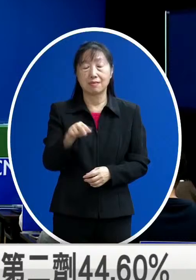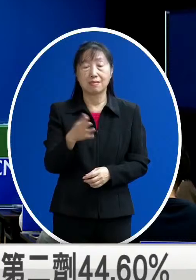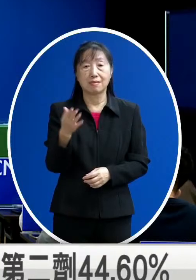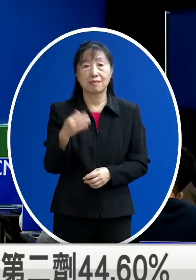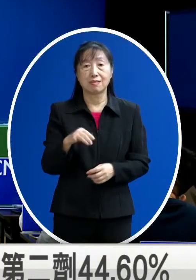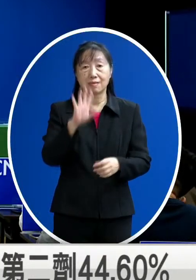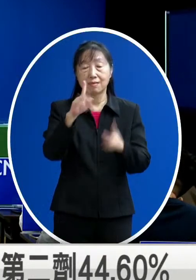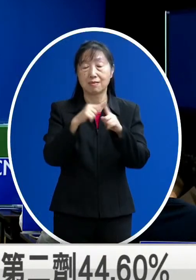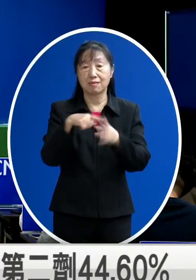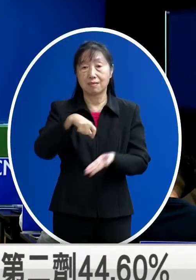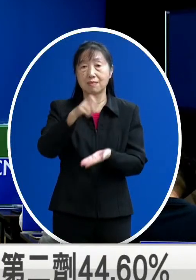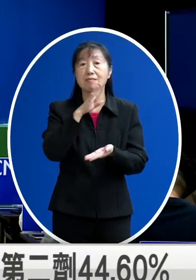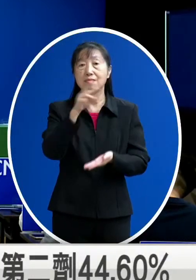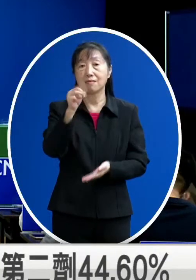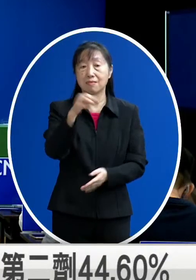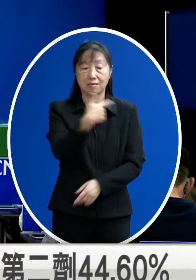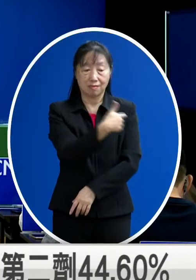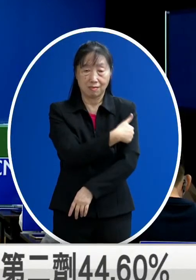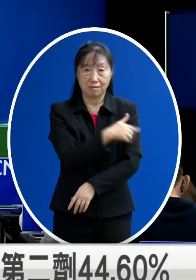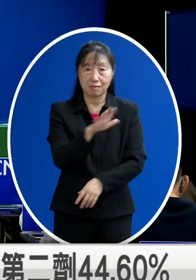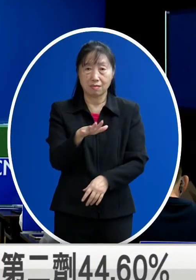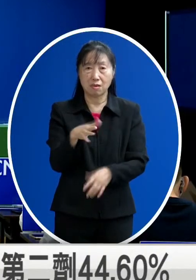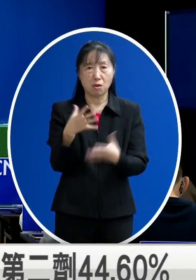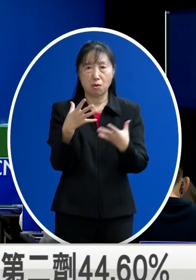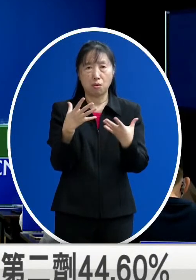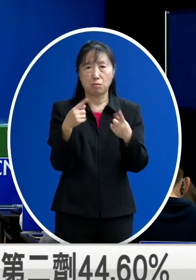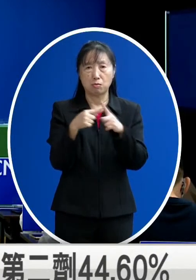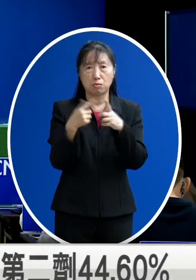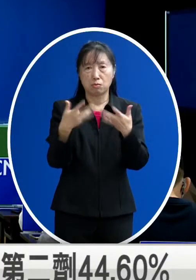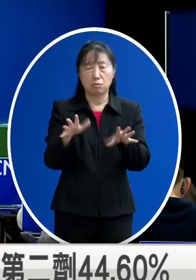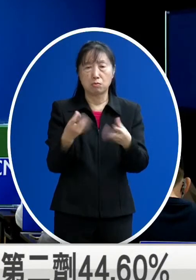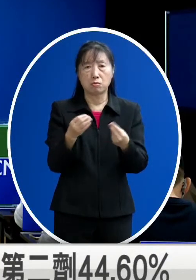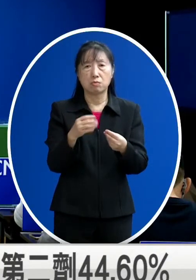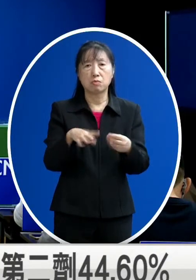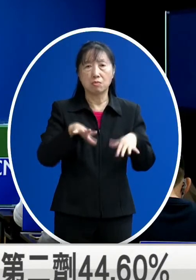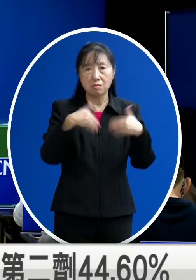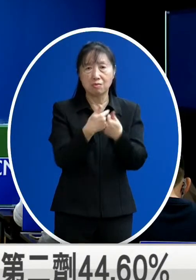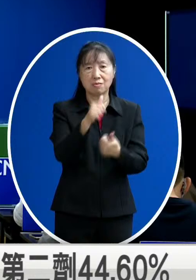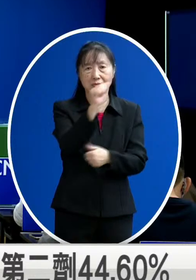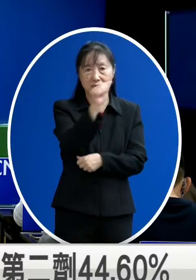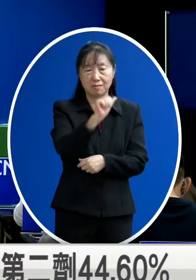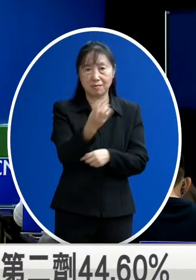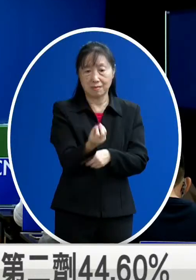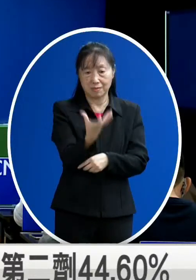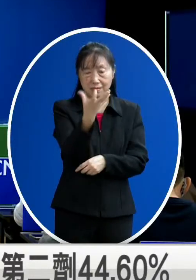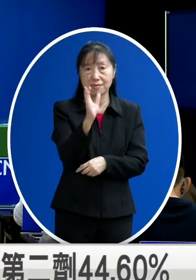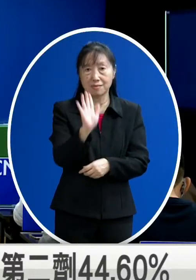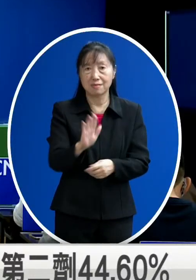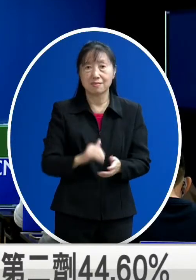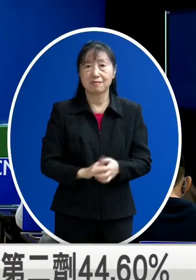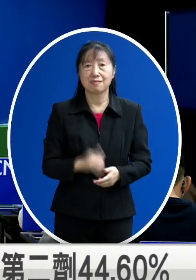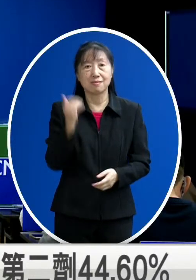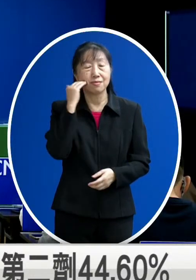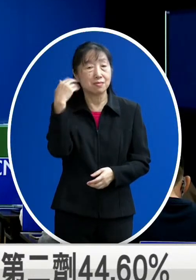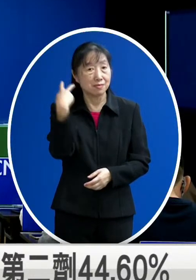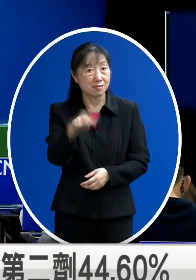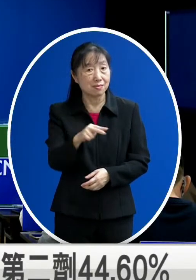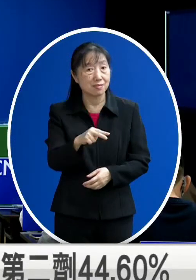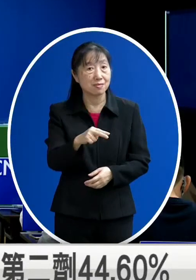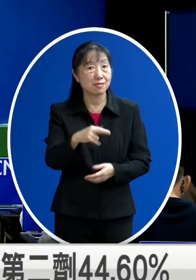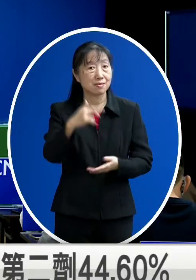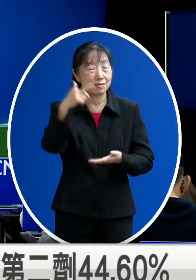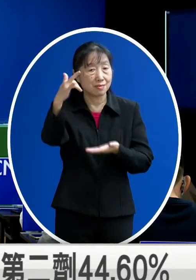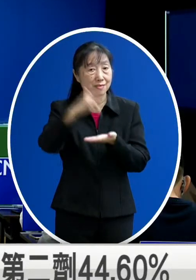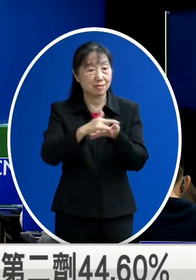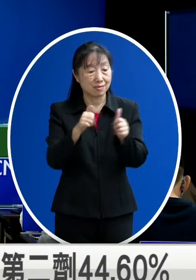说目前莫德纳的这个接种意愿没有很高，反倒是 AZ 比较热门。那接下来如果我们还有在到货那个次